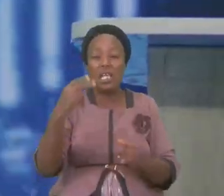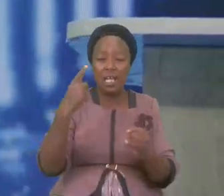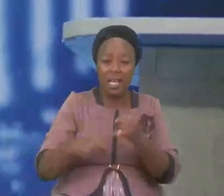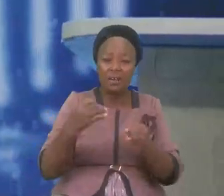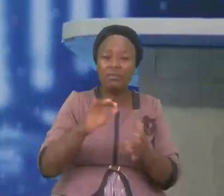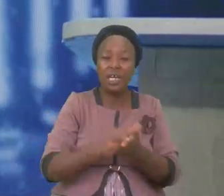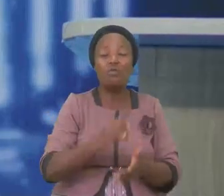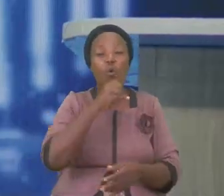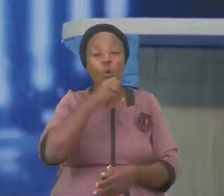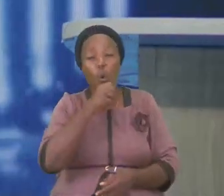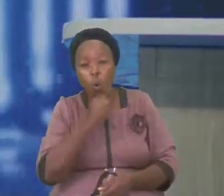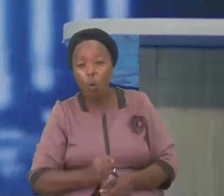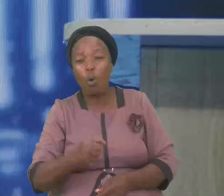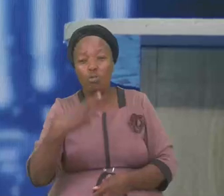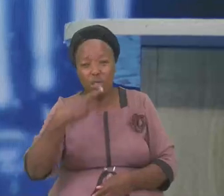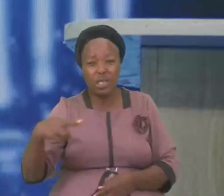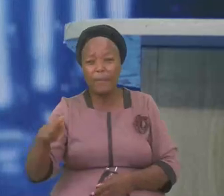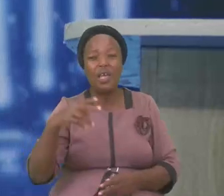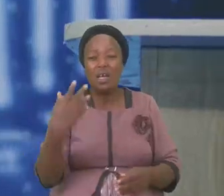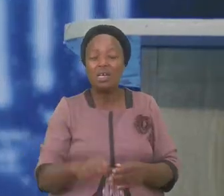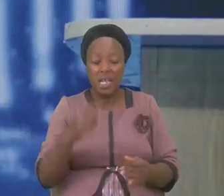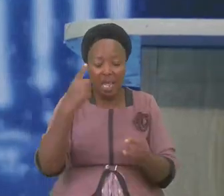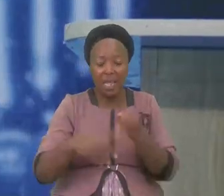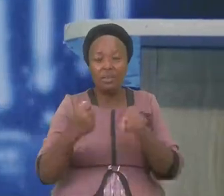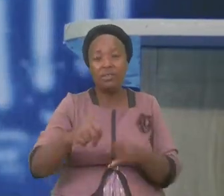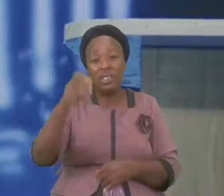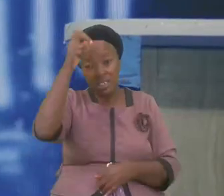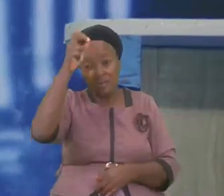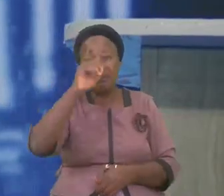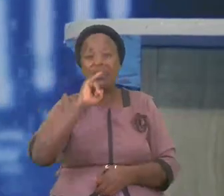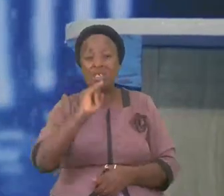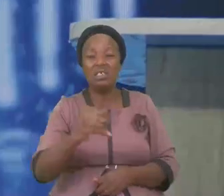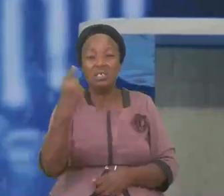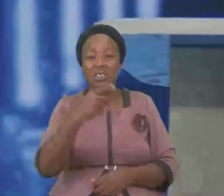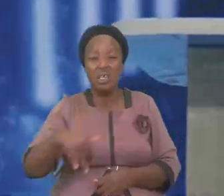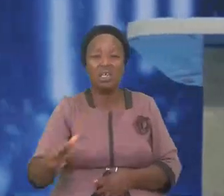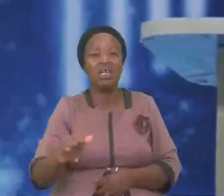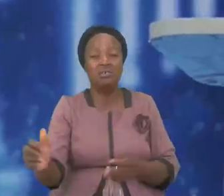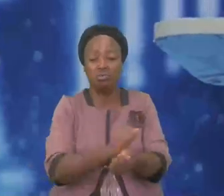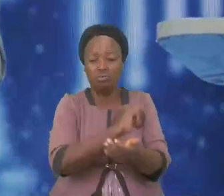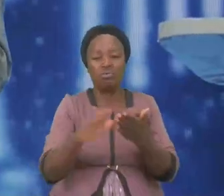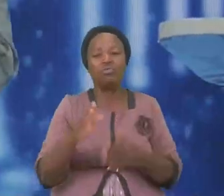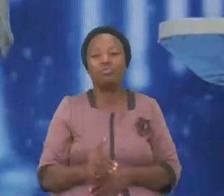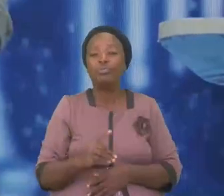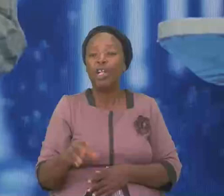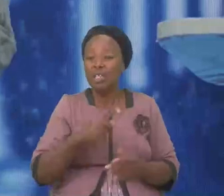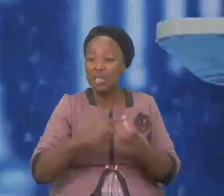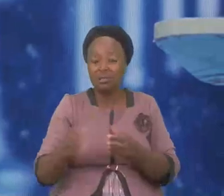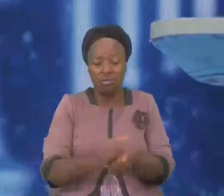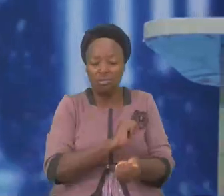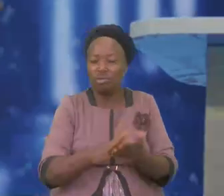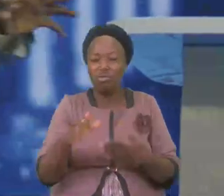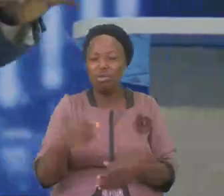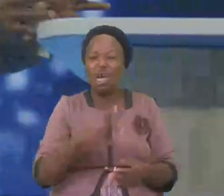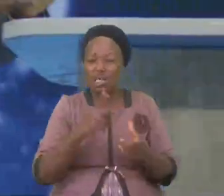la fin de cet ancien serpent, la fin du diable, c'est la perdition éternelle, la